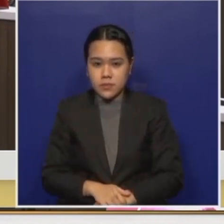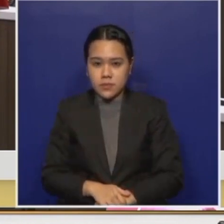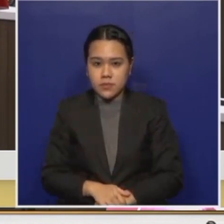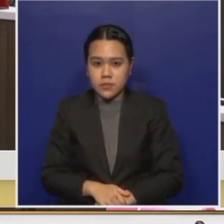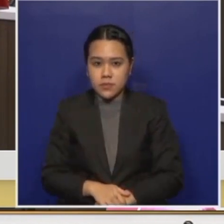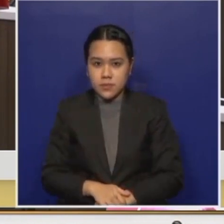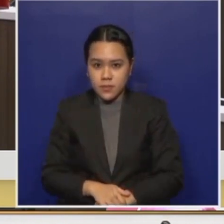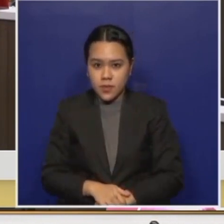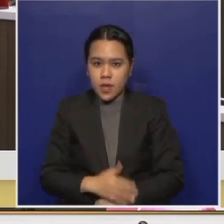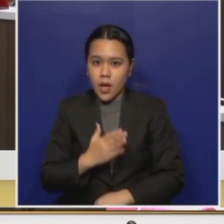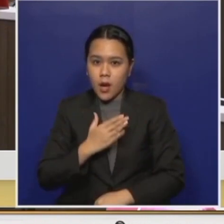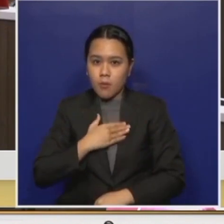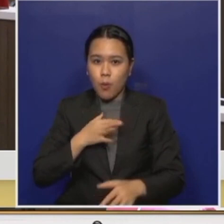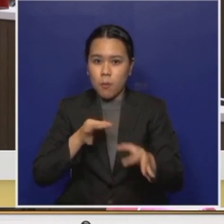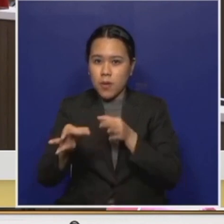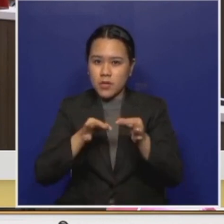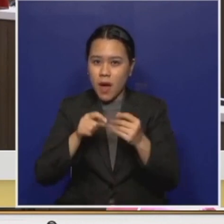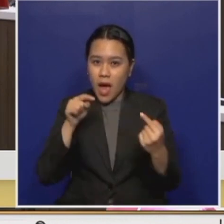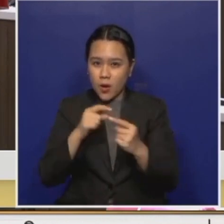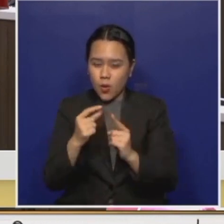ผมจะไม่ขยายเรื่องตัวครั เมมประเด็มาก